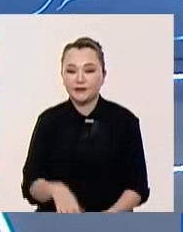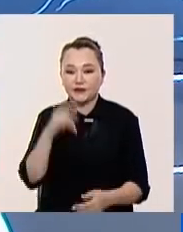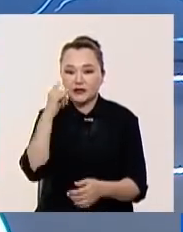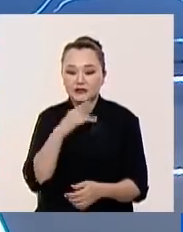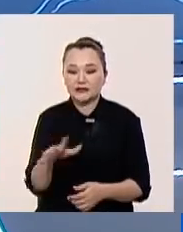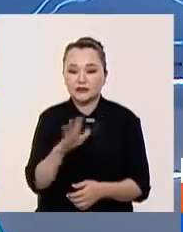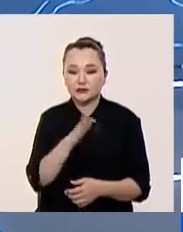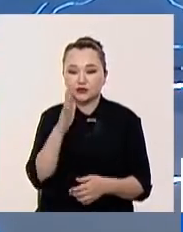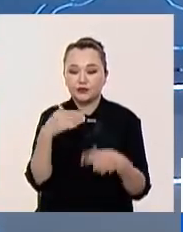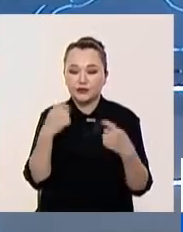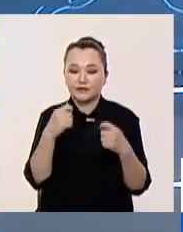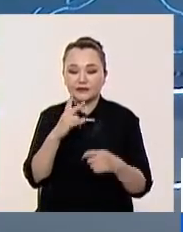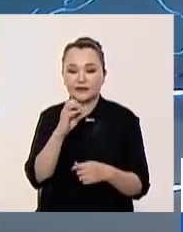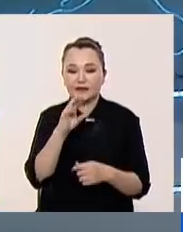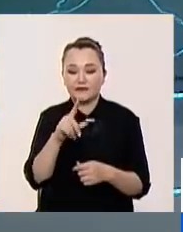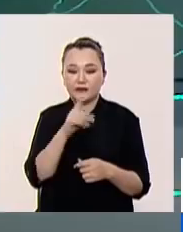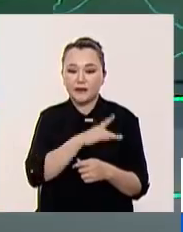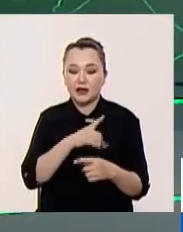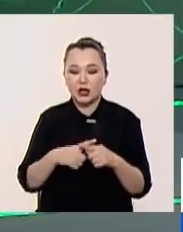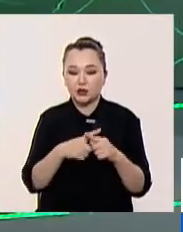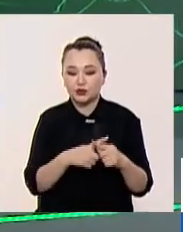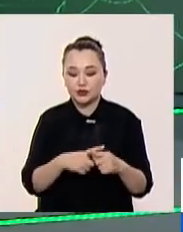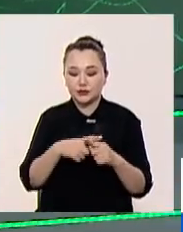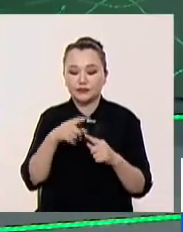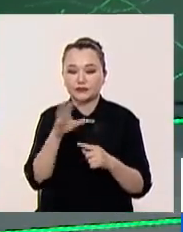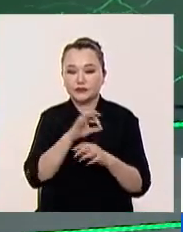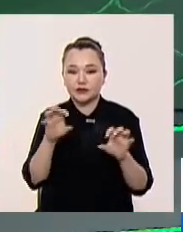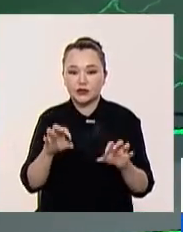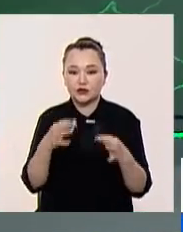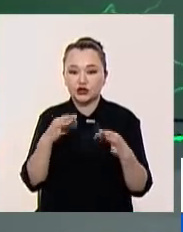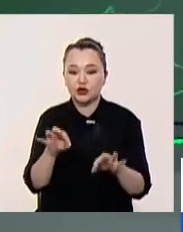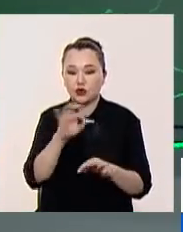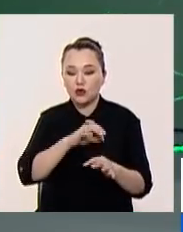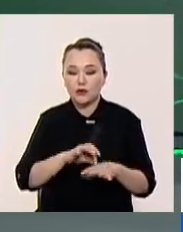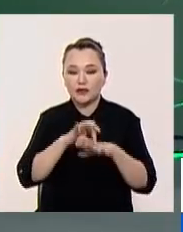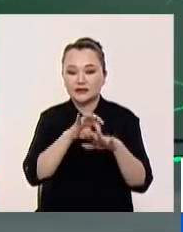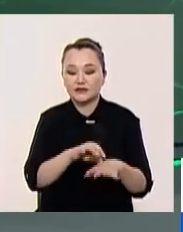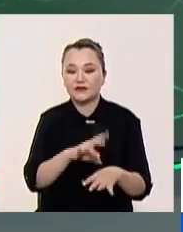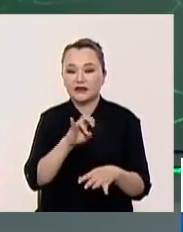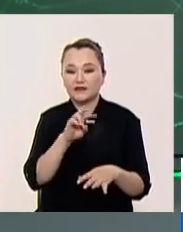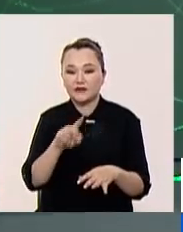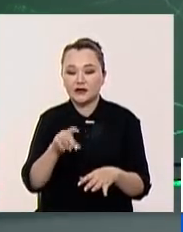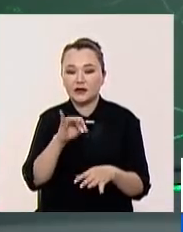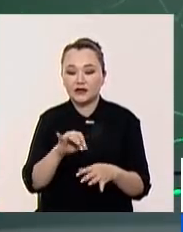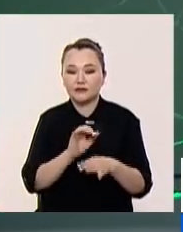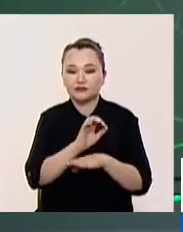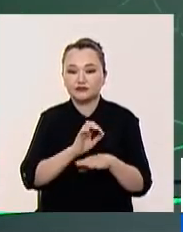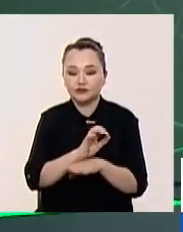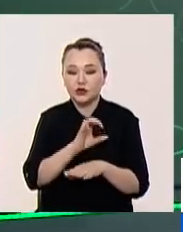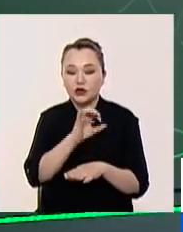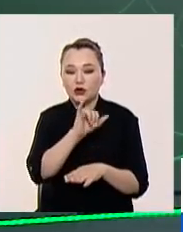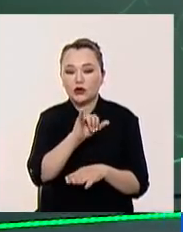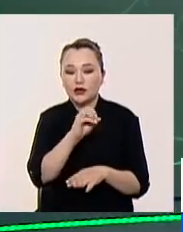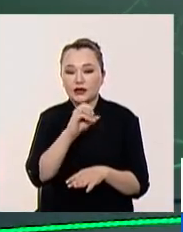Казахстан будет продавать нефть в Беларусь. В мажилис поступил законопроект о поставках нефтепродуктов и нефти партнеру по